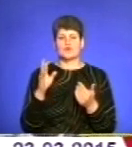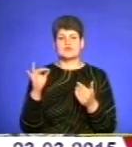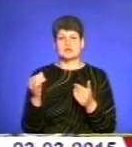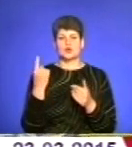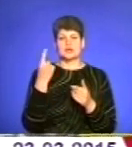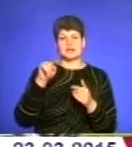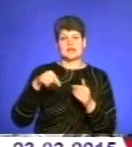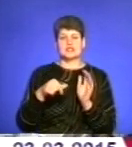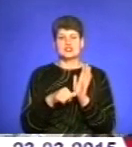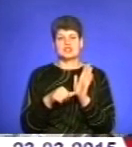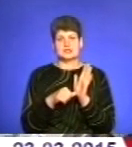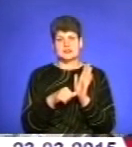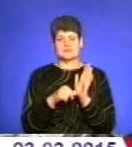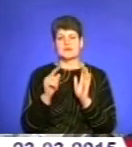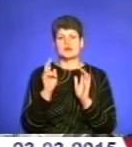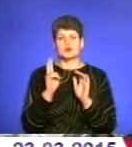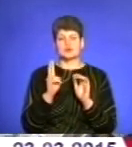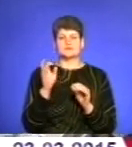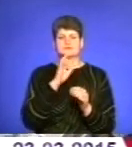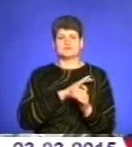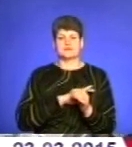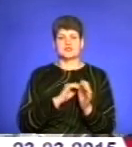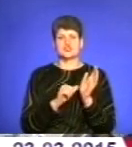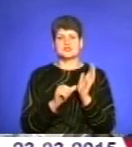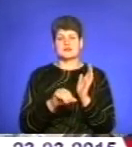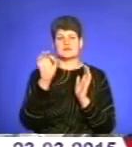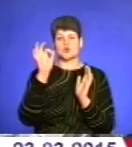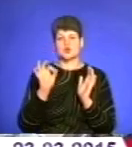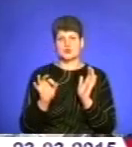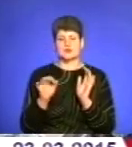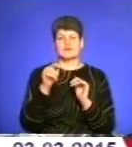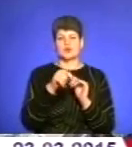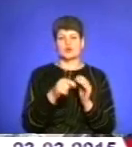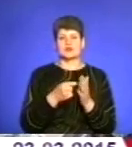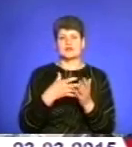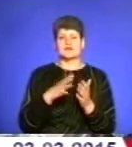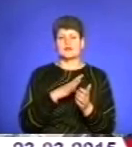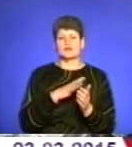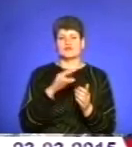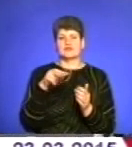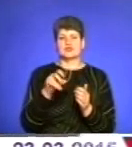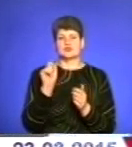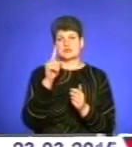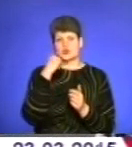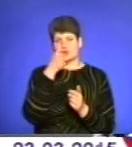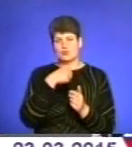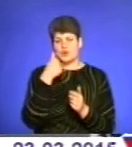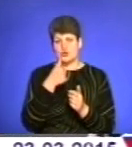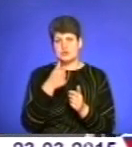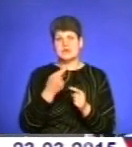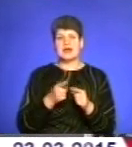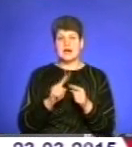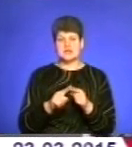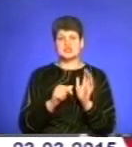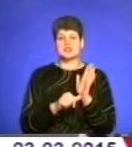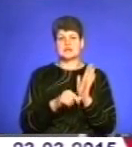1,6. Тобто, застосовувавши коефіцієнт 1,6, це 60% від того тарифу, який був у 2011 році. А це точно